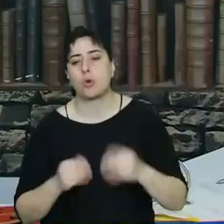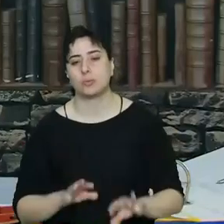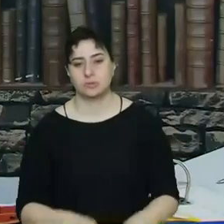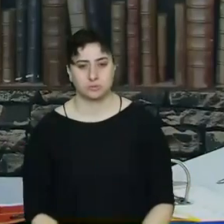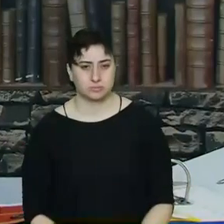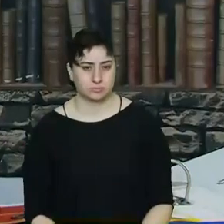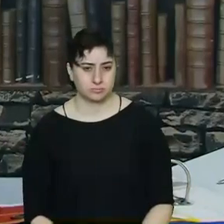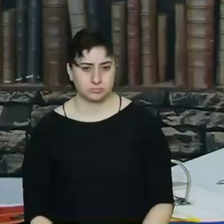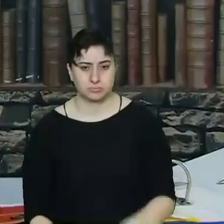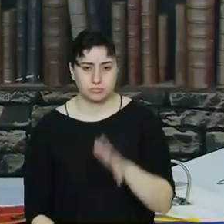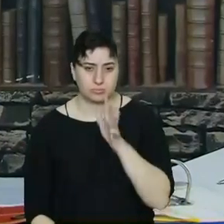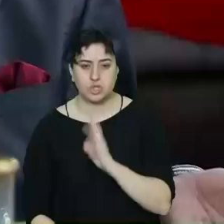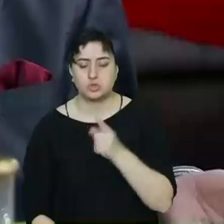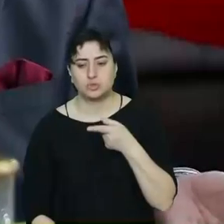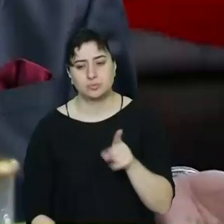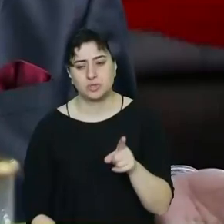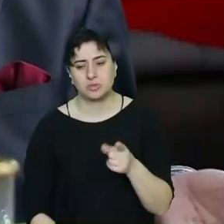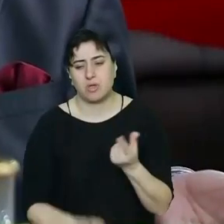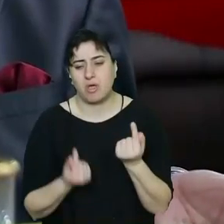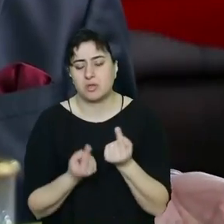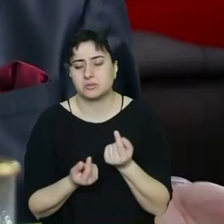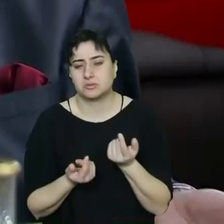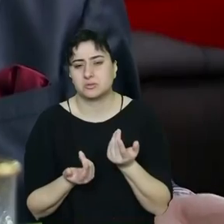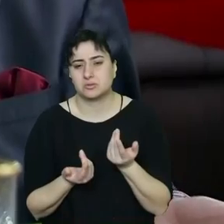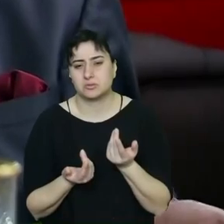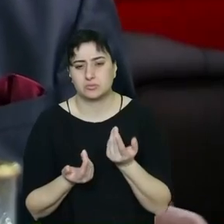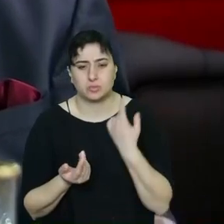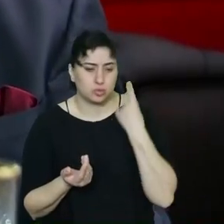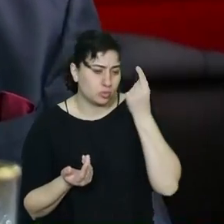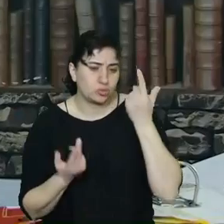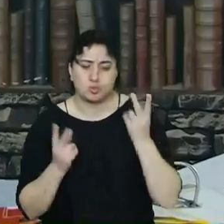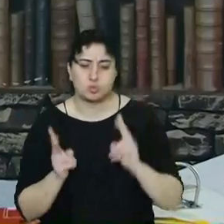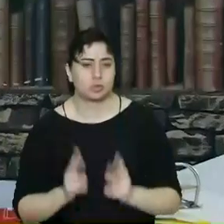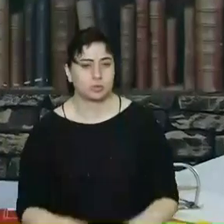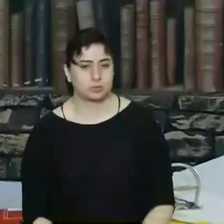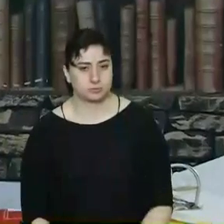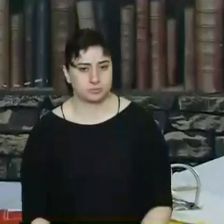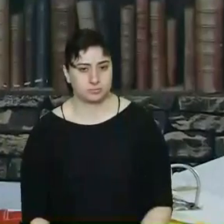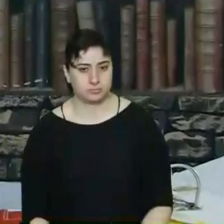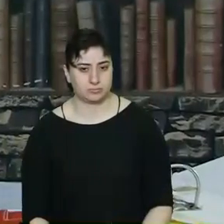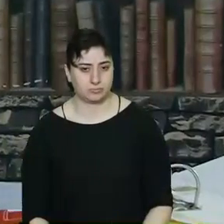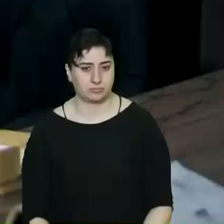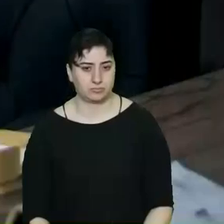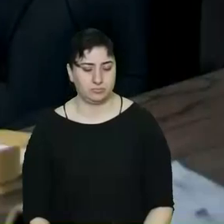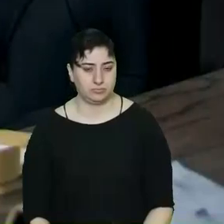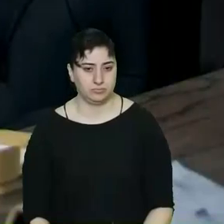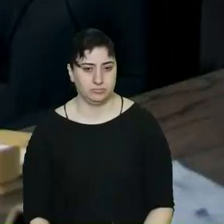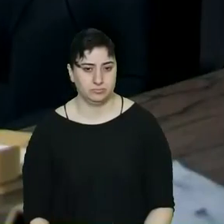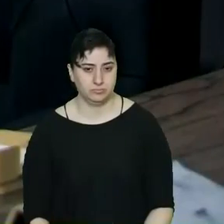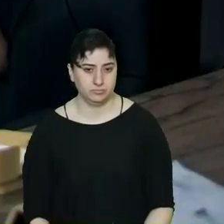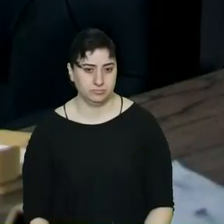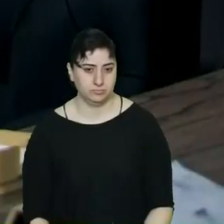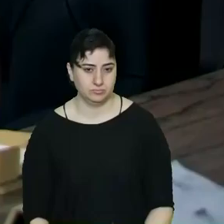mi? 500 bin lira çık para. Unutmuş olamaz mıyım Sarp? Anne babasının umursamaz tavrı karşısında ne